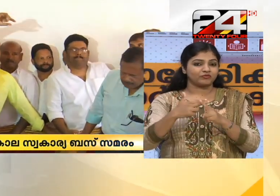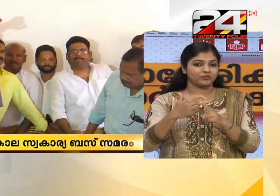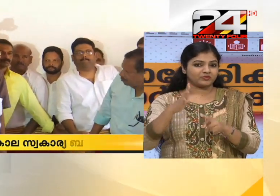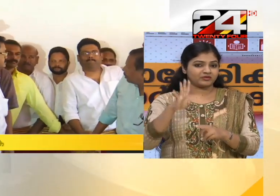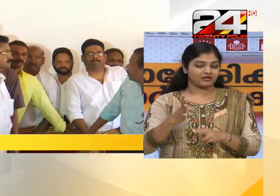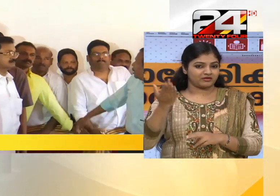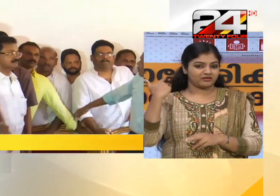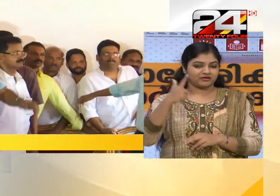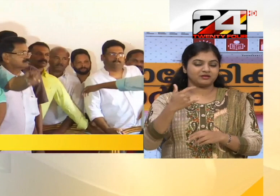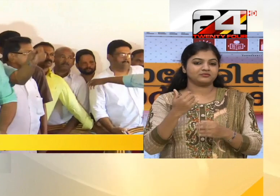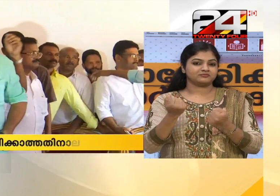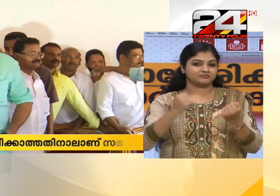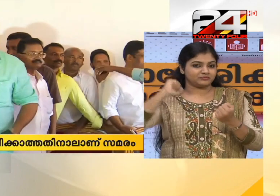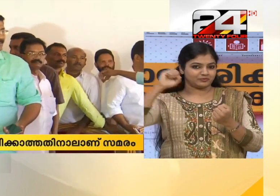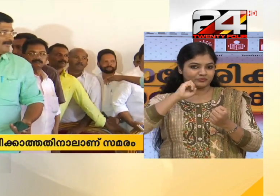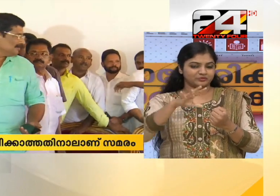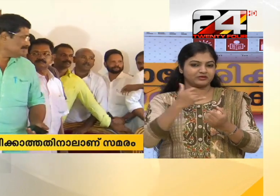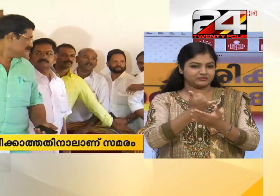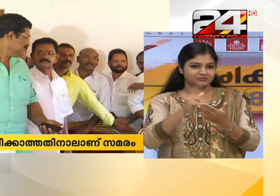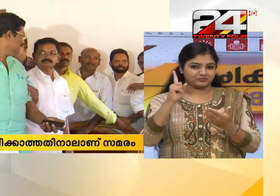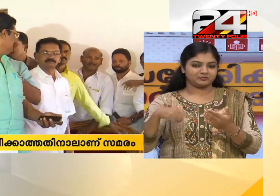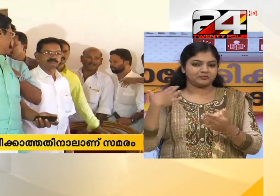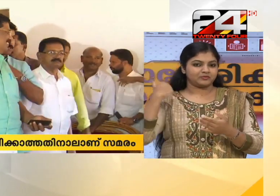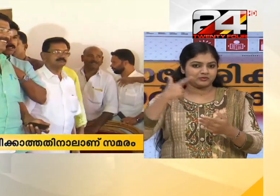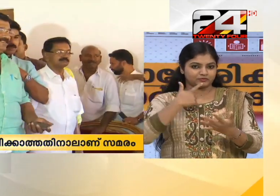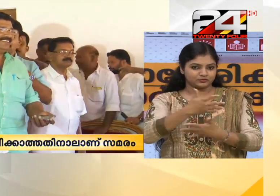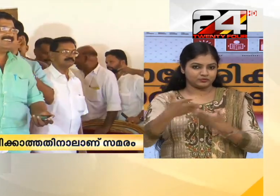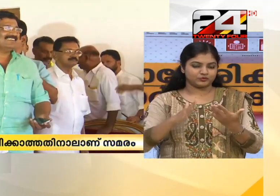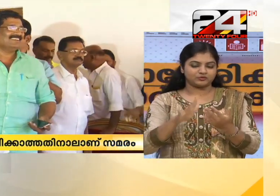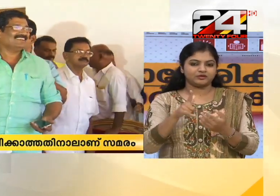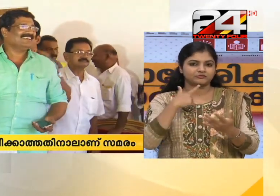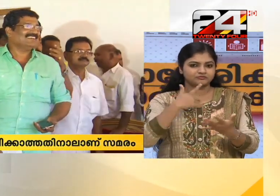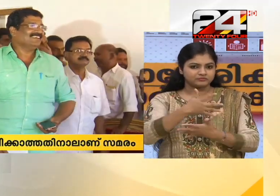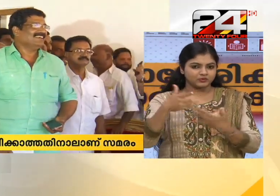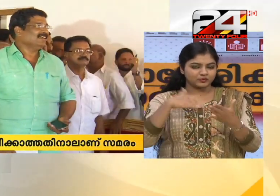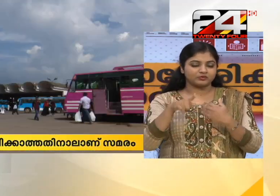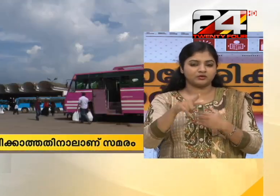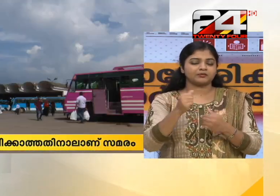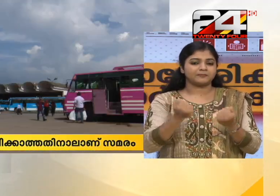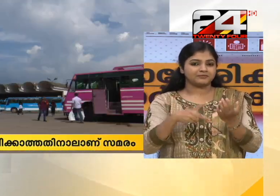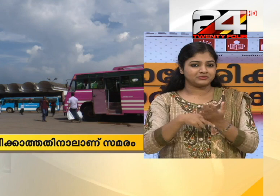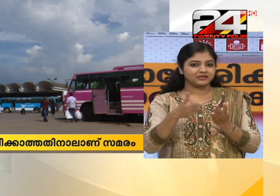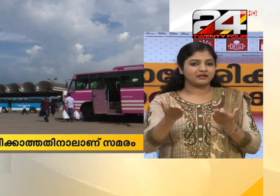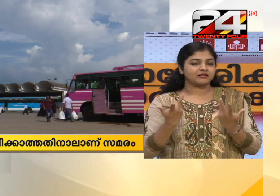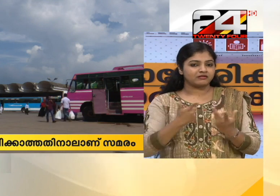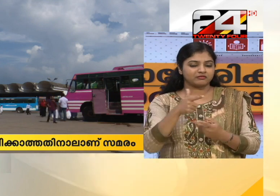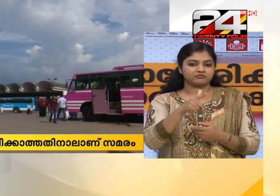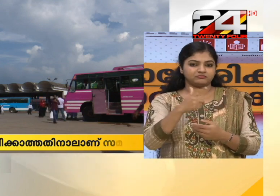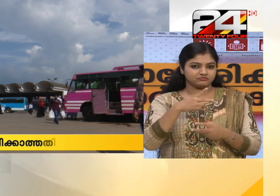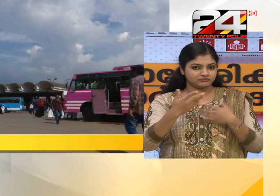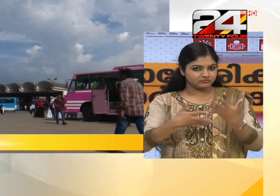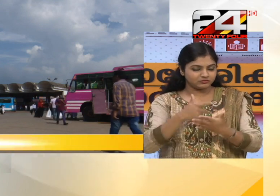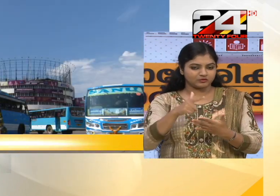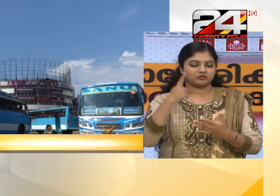സമരം പിൻവലിക്കണമെന്നാവശ്യപ്പെട്ട് ഗതാഗത മന്ത്രി ചർച്ച നടത്തിയിരുന്നു. ഈ ചർച്ചയിൽ ബസ് ഉടമകളുടെ ആവശ്യങ്ങൾ കൃത്യമായി പഠിച്ച ശേഷം 23 ദിവസത്തിനുള്ളിൽ